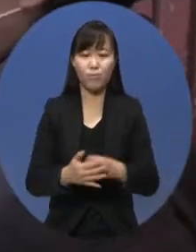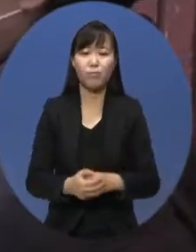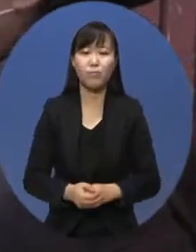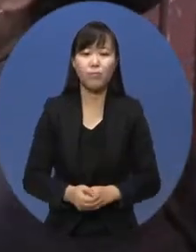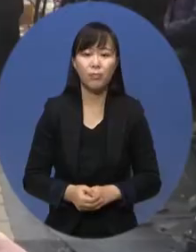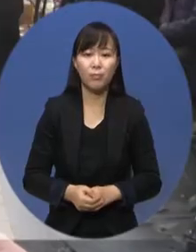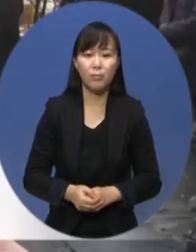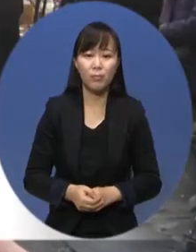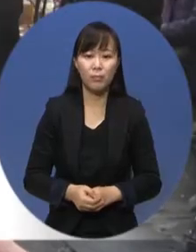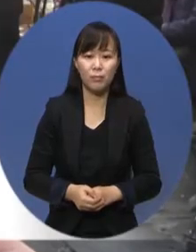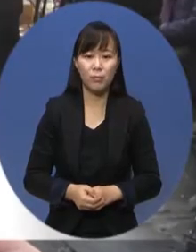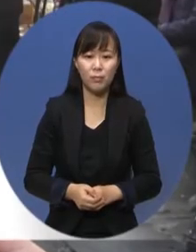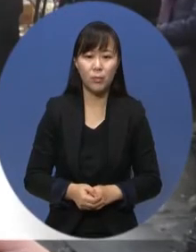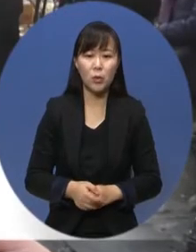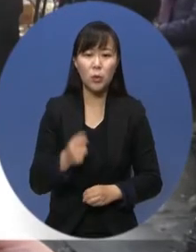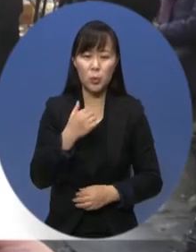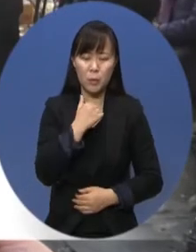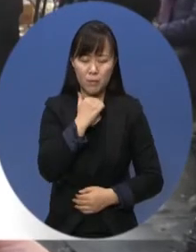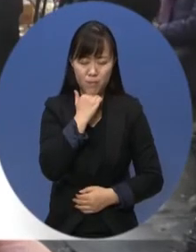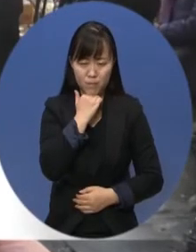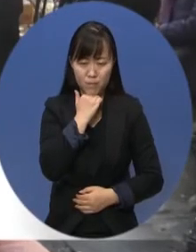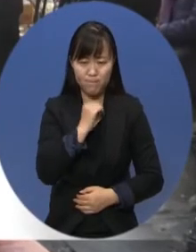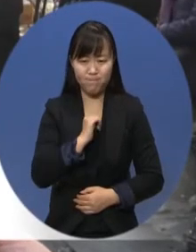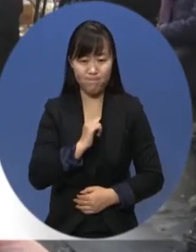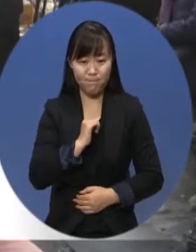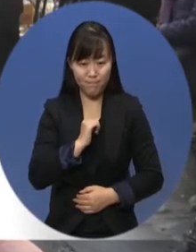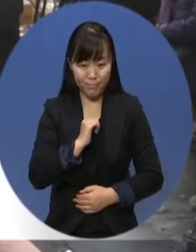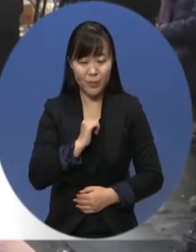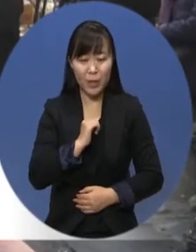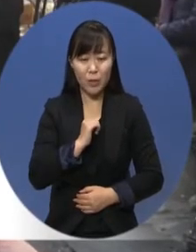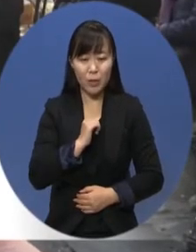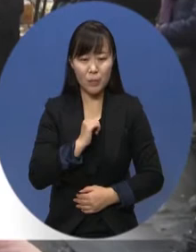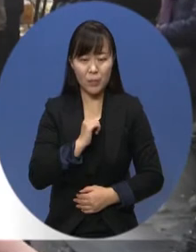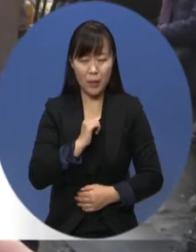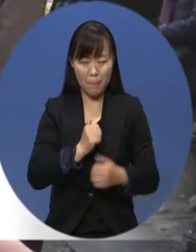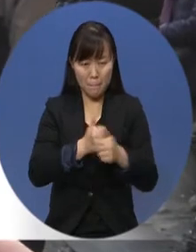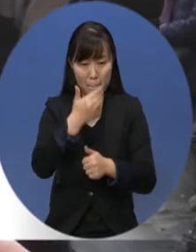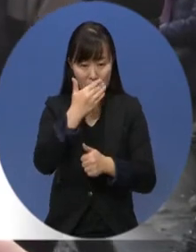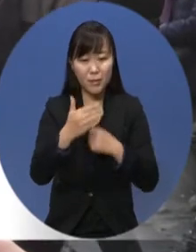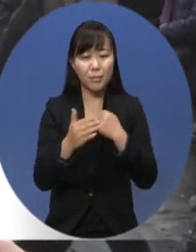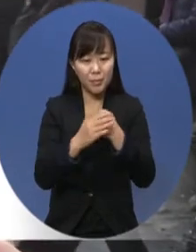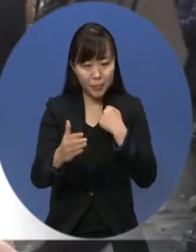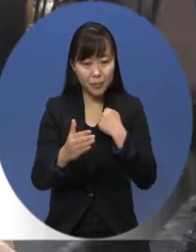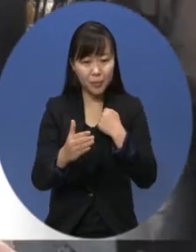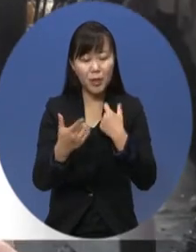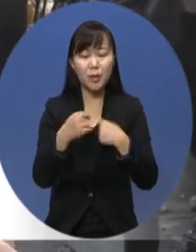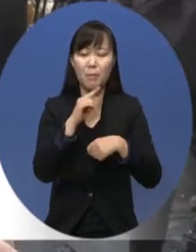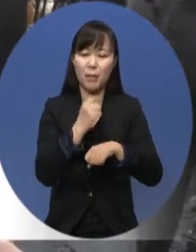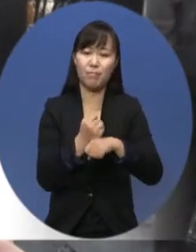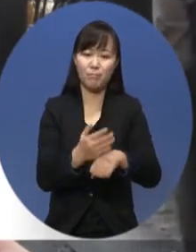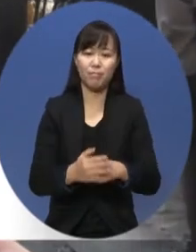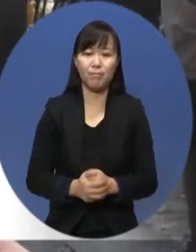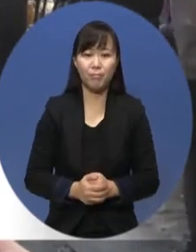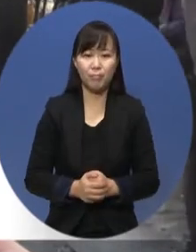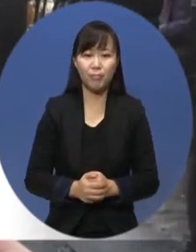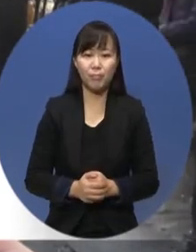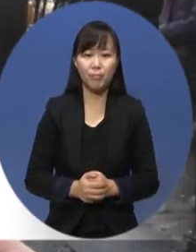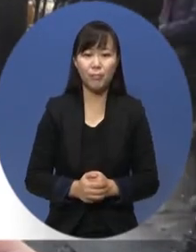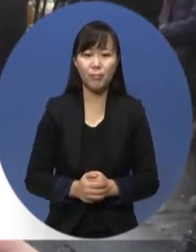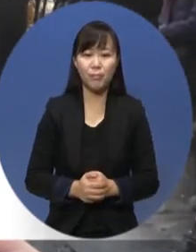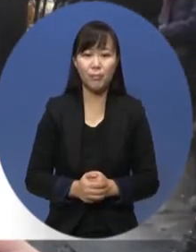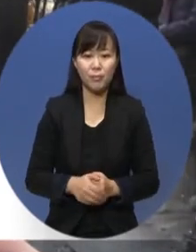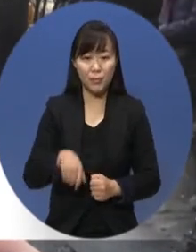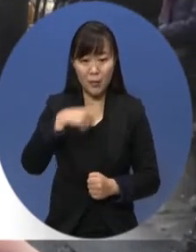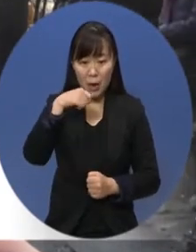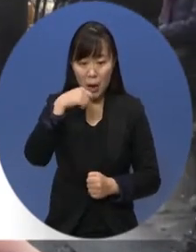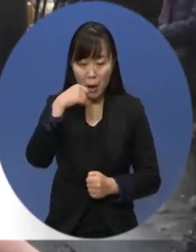했습니다. 조금만 버티면 이제 좋은 날이 있을 거니까 뭐 그런 말씀 전해드리고 싶고요. 이렇게